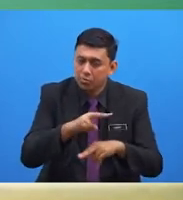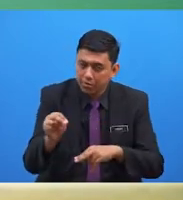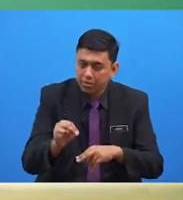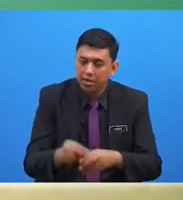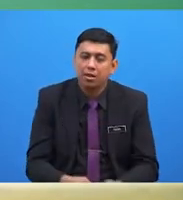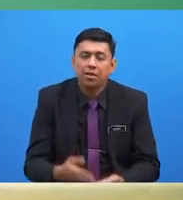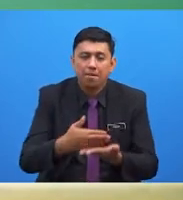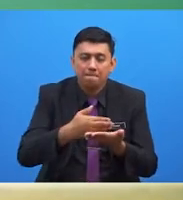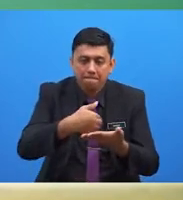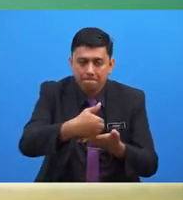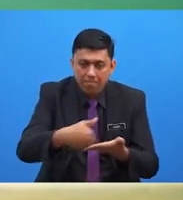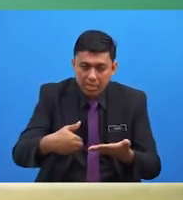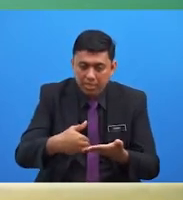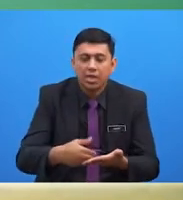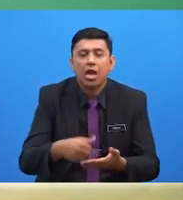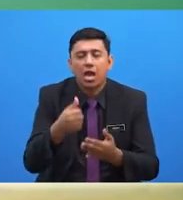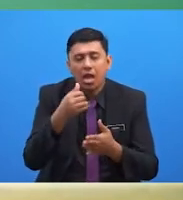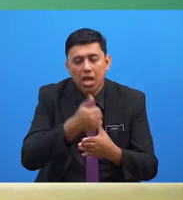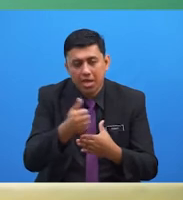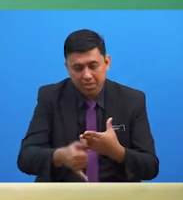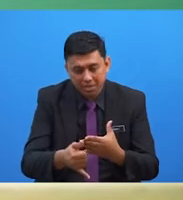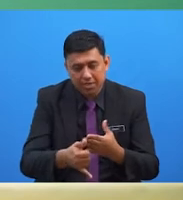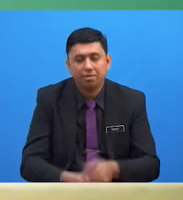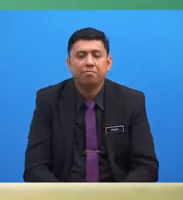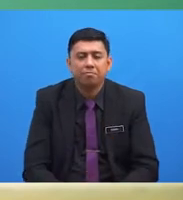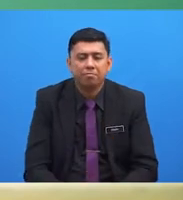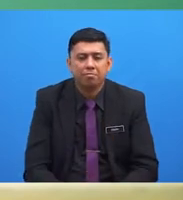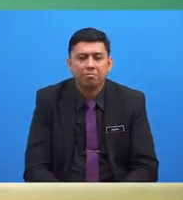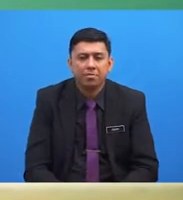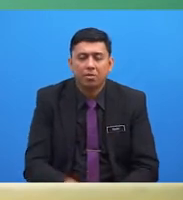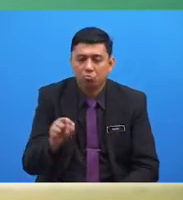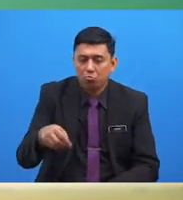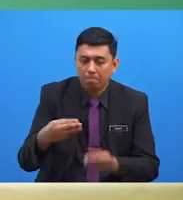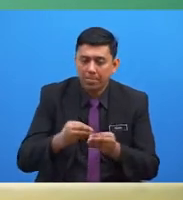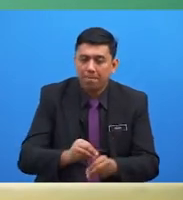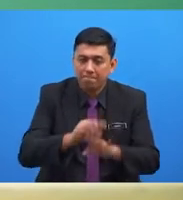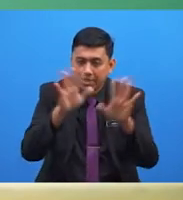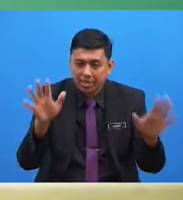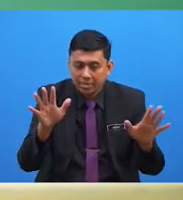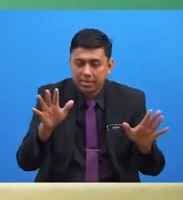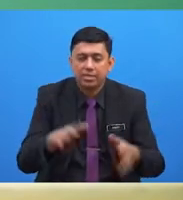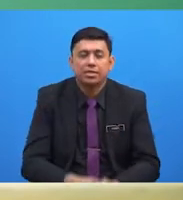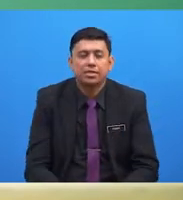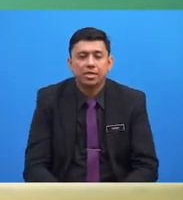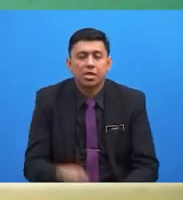baki akhir akaun semasa untuk dipindahkan ke penyata kedudukan kewangan.